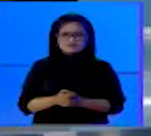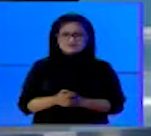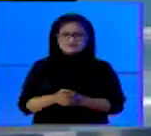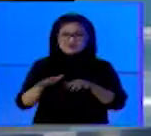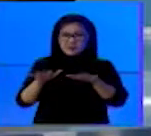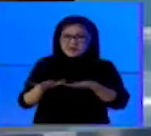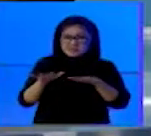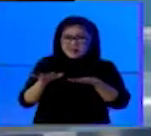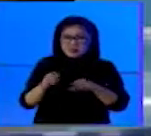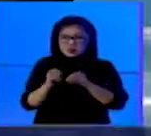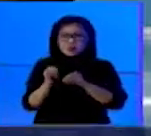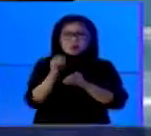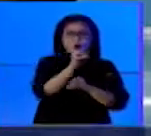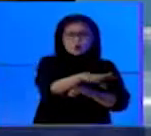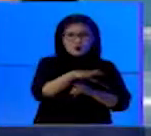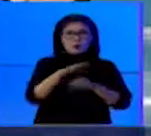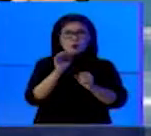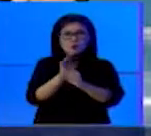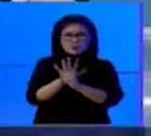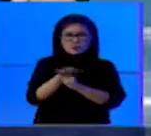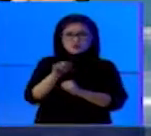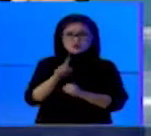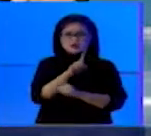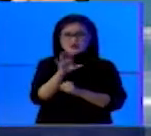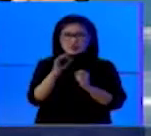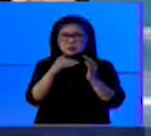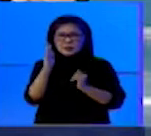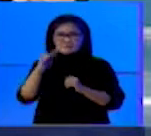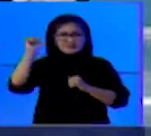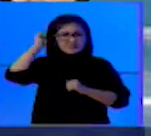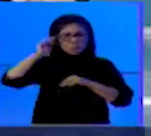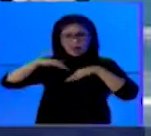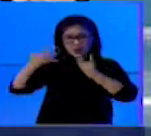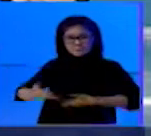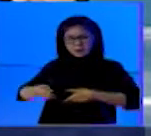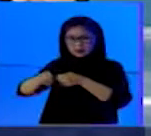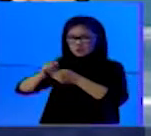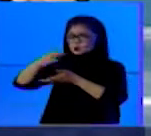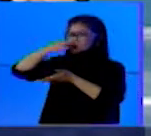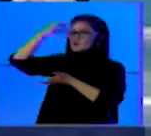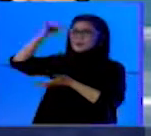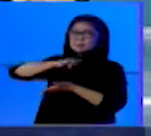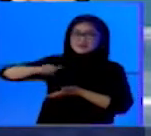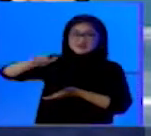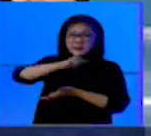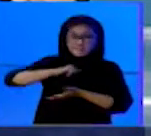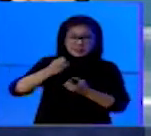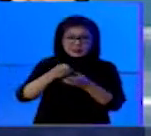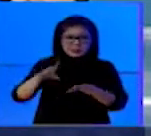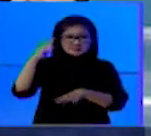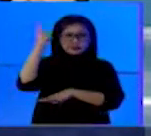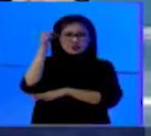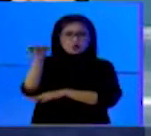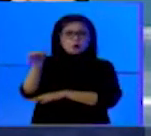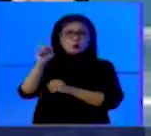Antisipasi penularan COVID-19 di Surabaya, ratusan ibu hamil mengikuti tes swab massal gratis oleh Pemkot Surabaya. Sebagian besar ibu